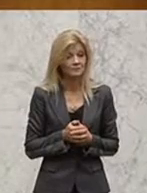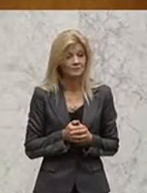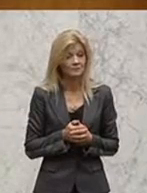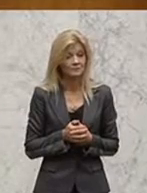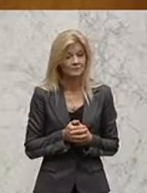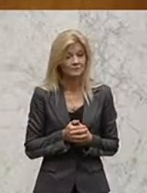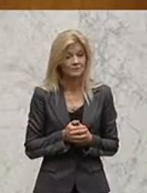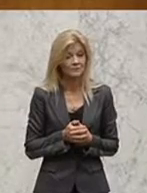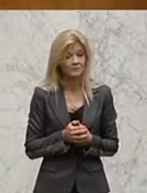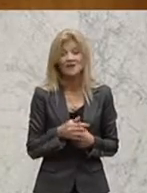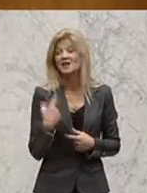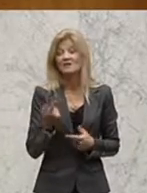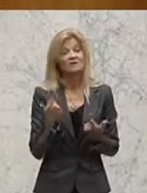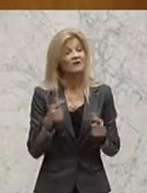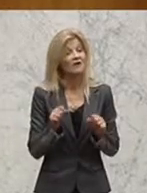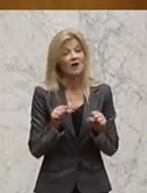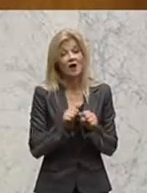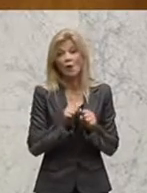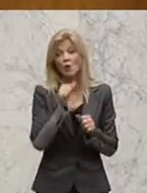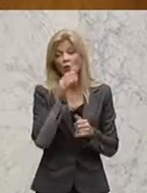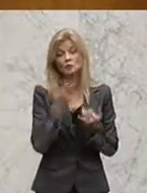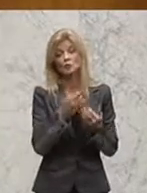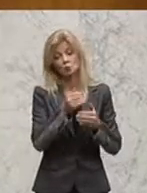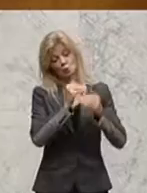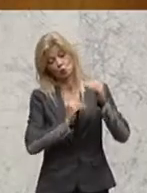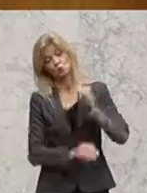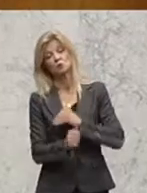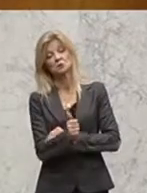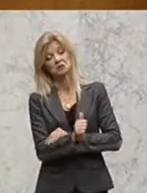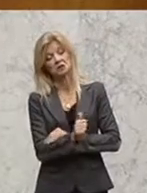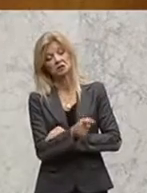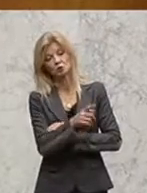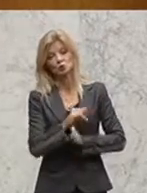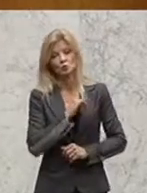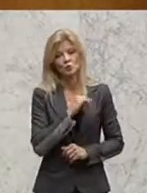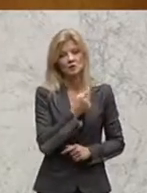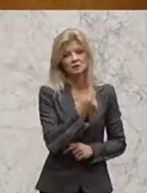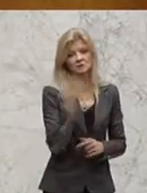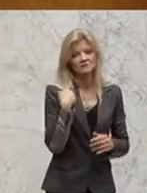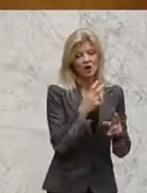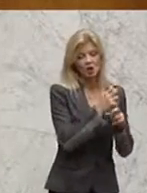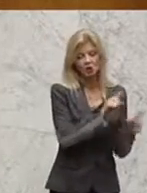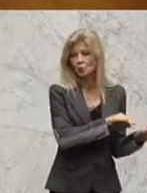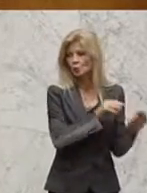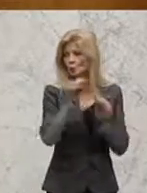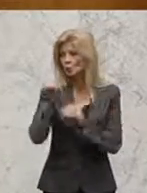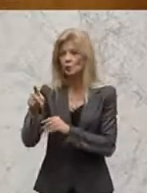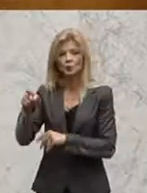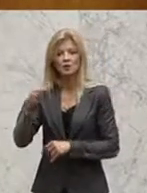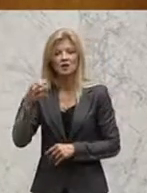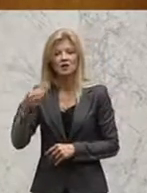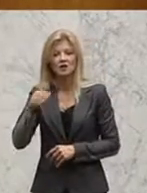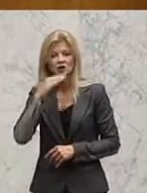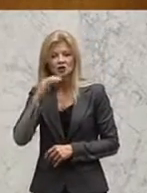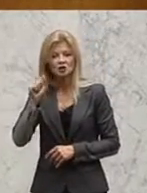jener Jugendlichen, die bereits von Österreich in die Krisengebiete, in den Dschihad gegangen sind, die dann